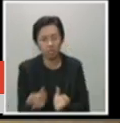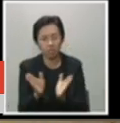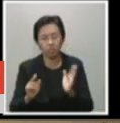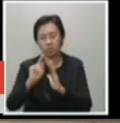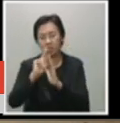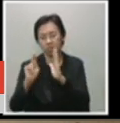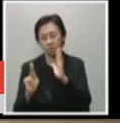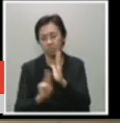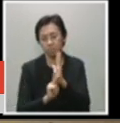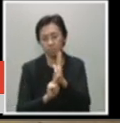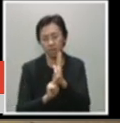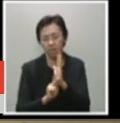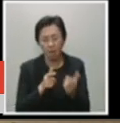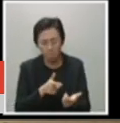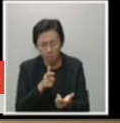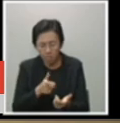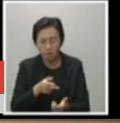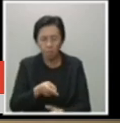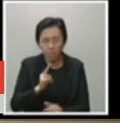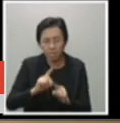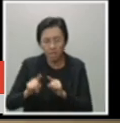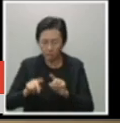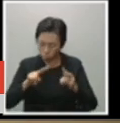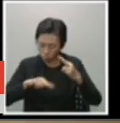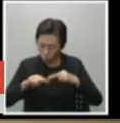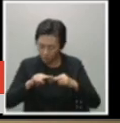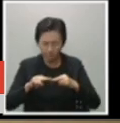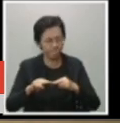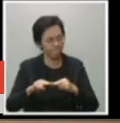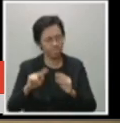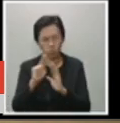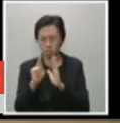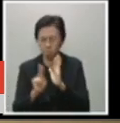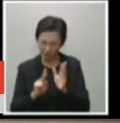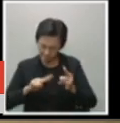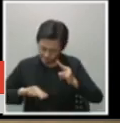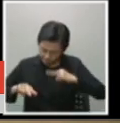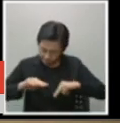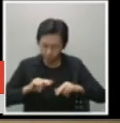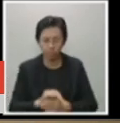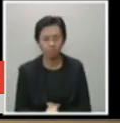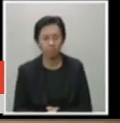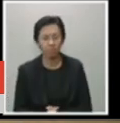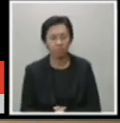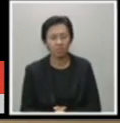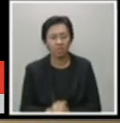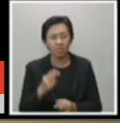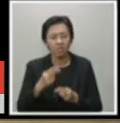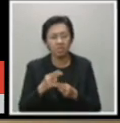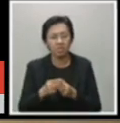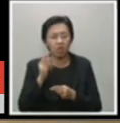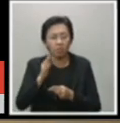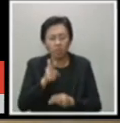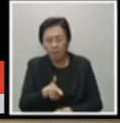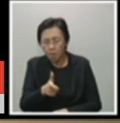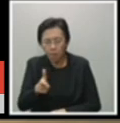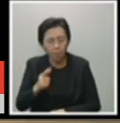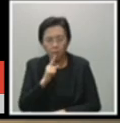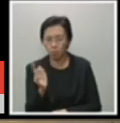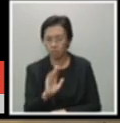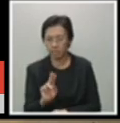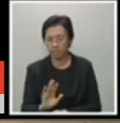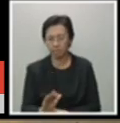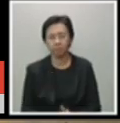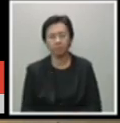ฎหมายควบคุมอาวุธปืนในทันทีอีกทั้งเธอยังประกาศว่าจะไม่เอ่ยนามชายคนร้ายเหตุ